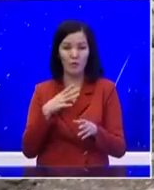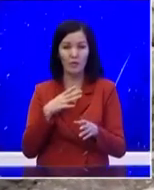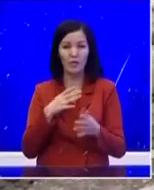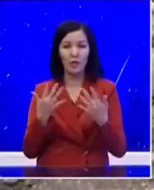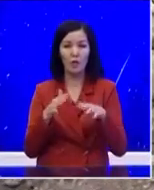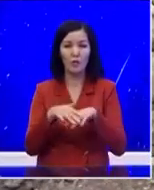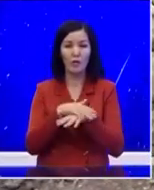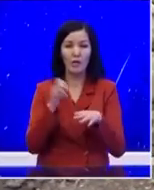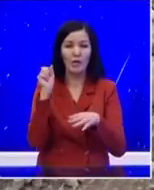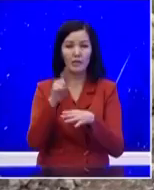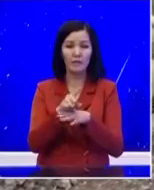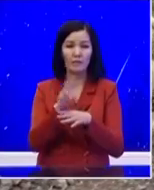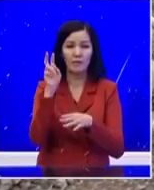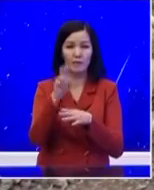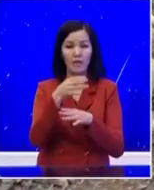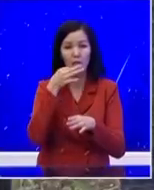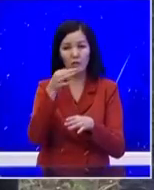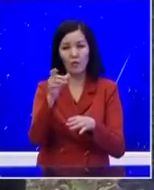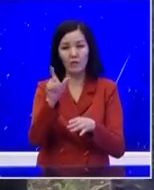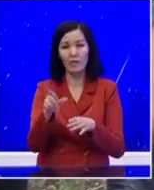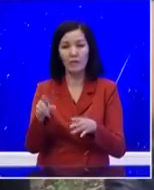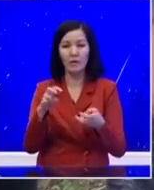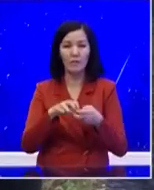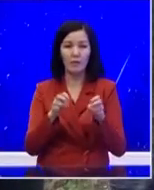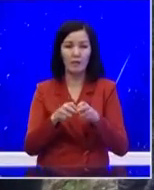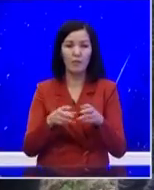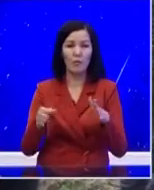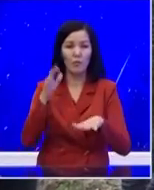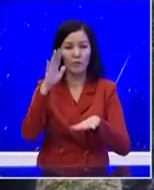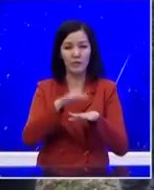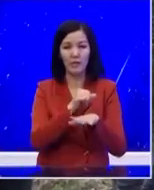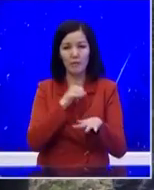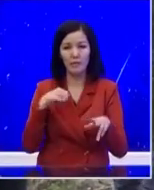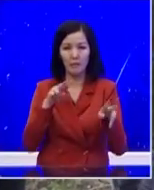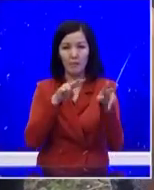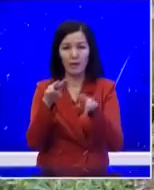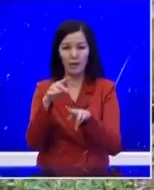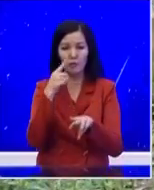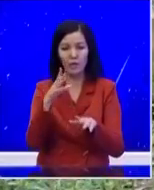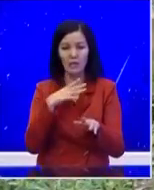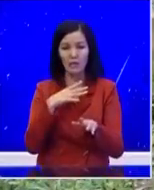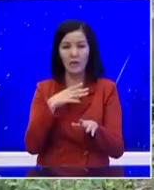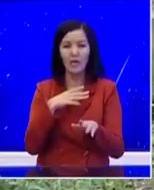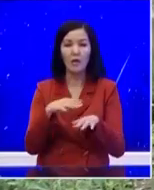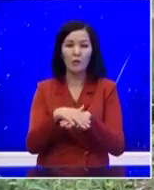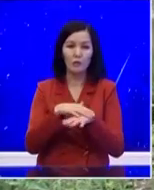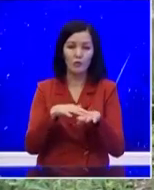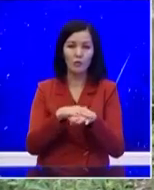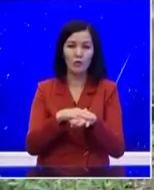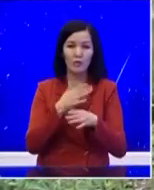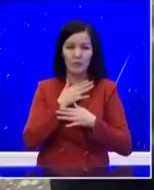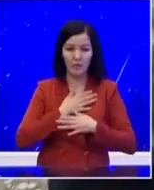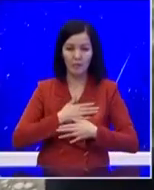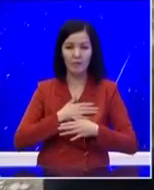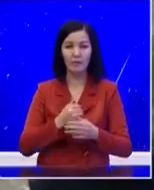Облыс әкімінің тапсырмасымен келген жауаптылар бұл проблема Амандық Баталовтың тікелей бақылауында екенін айтты. Тұрғындарды сабырға